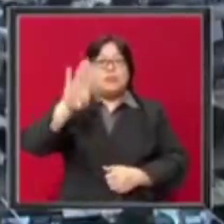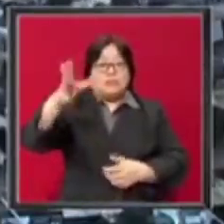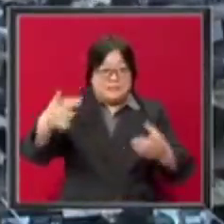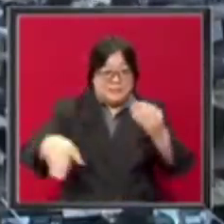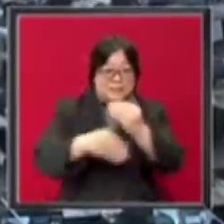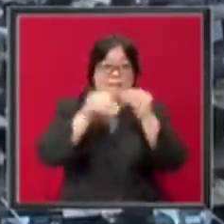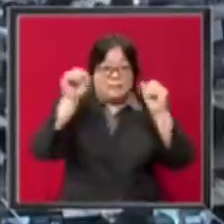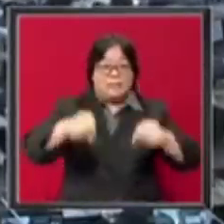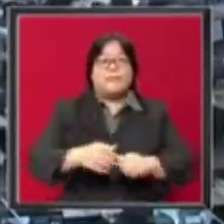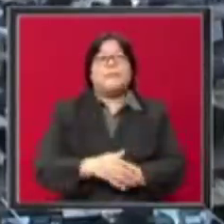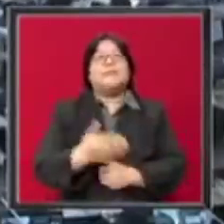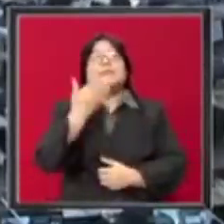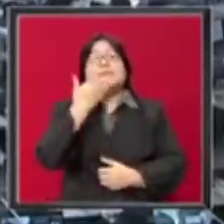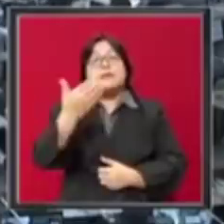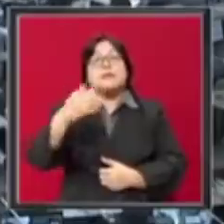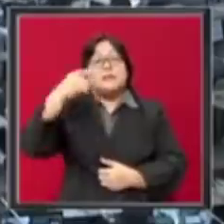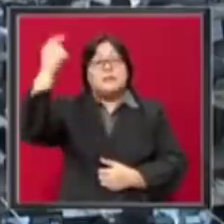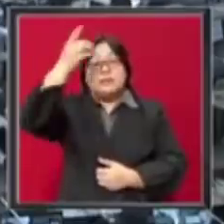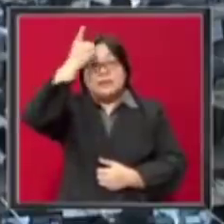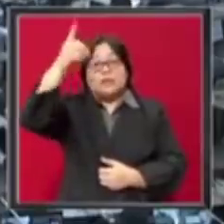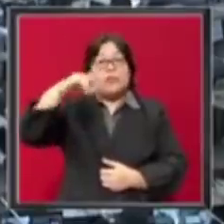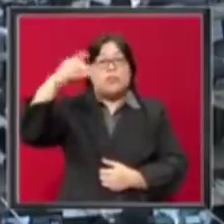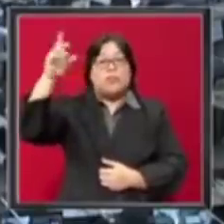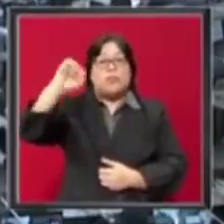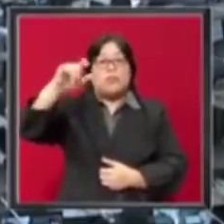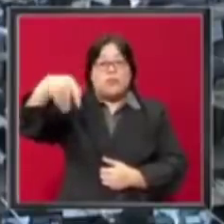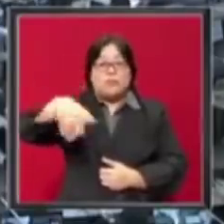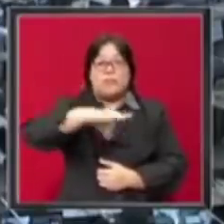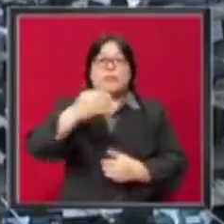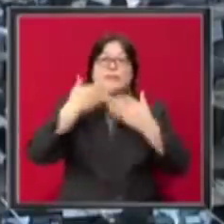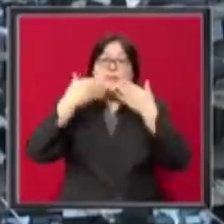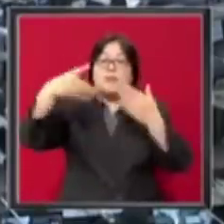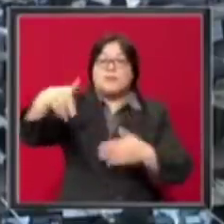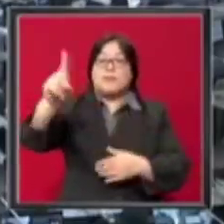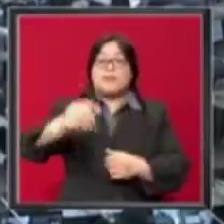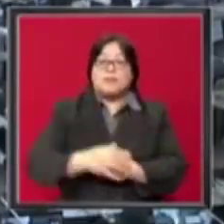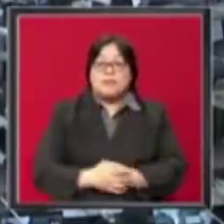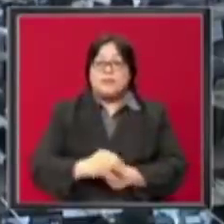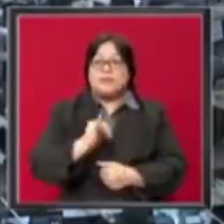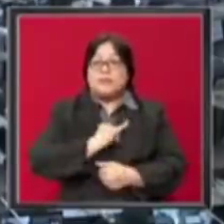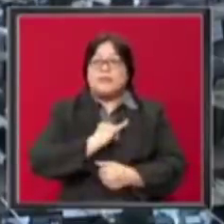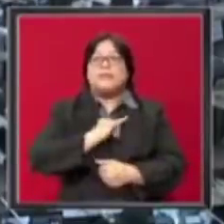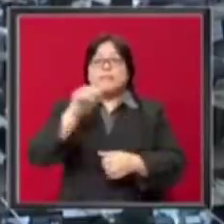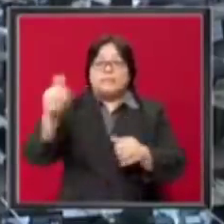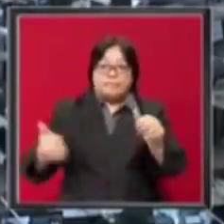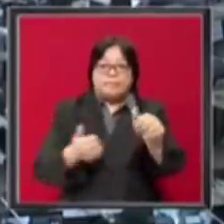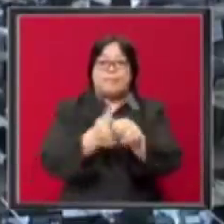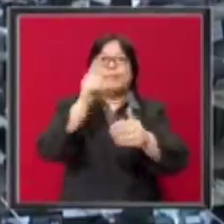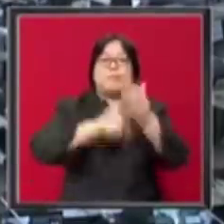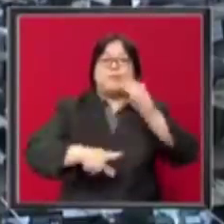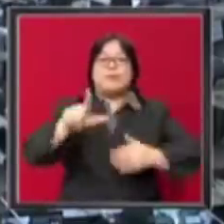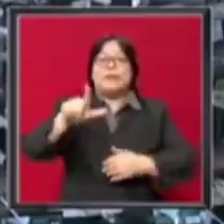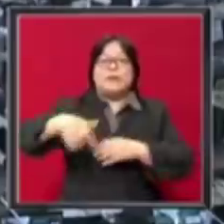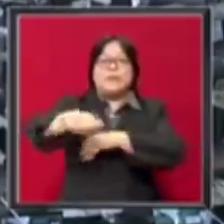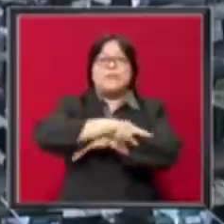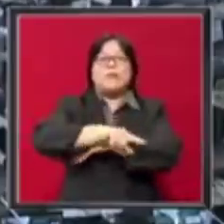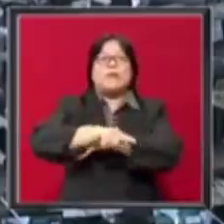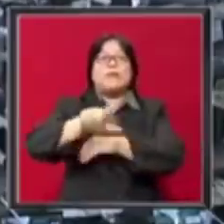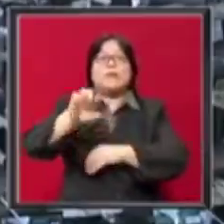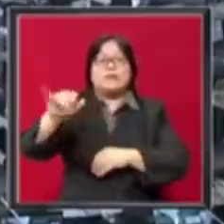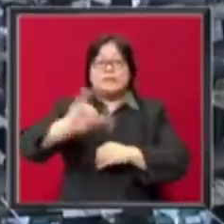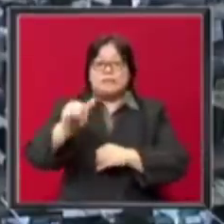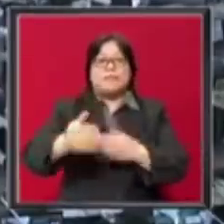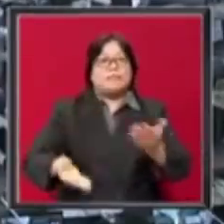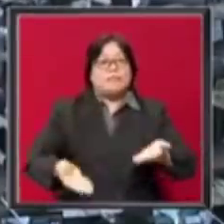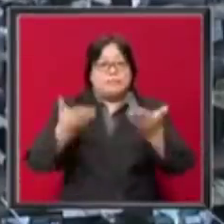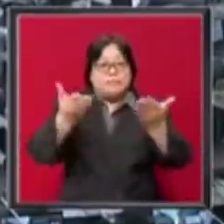sikit. Terima kasih Datuk Speaker, terima kasih kepada Pak Dixon. Saya nak menyusuli apa yang Lembah Pantai sampaikan dan pada